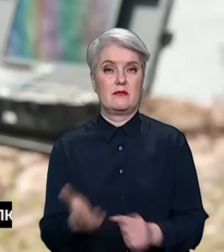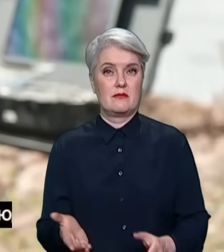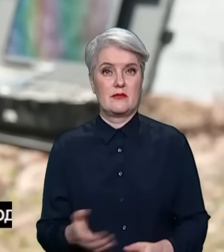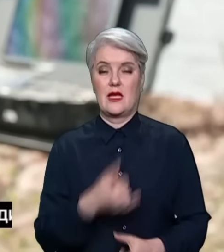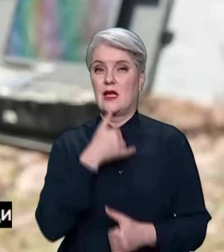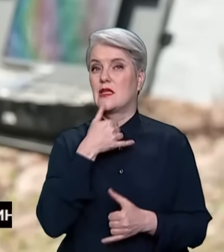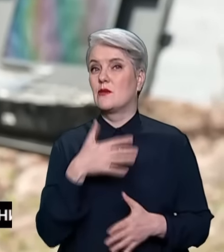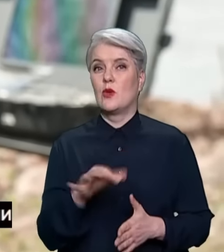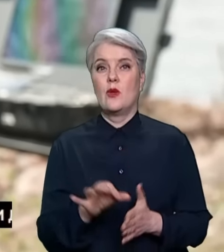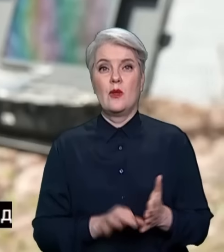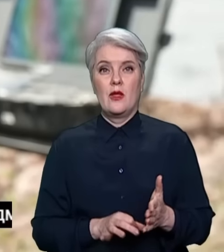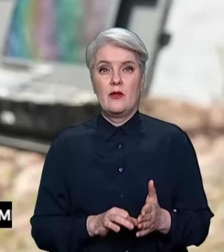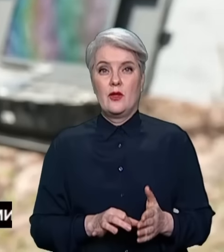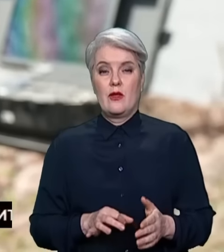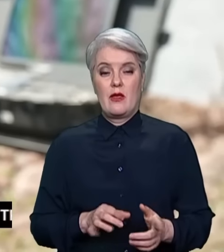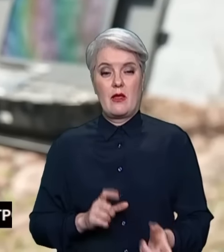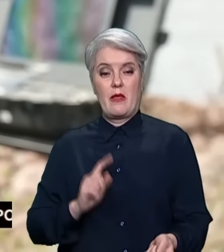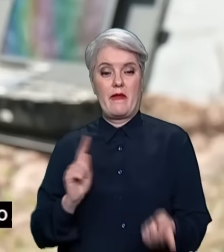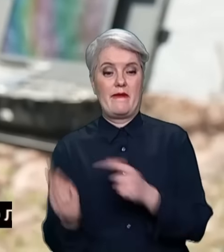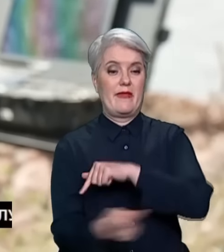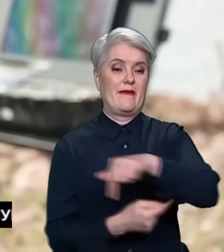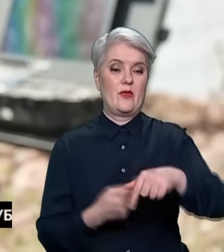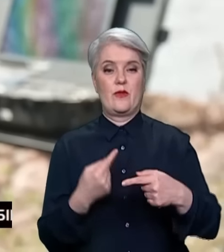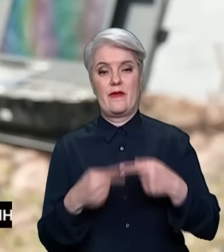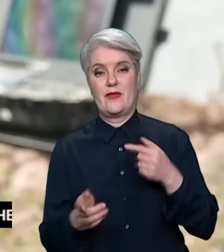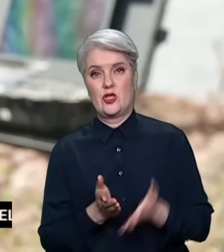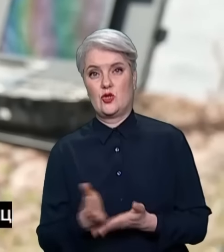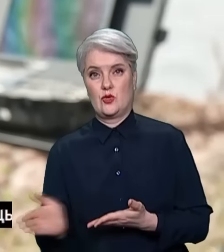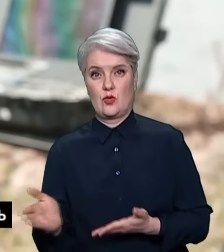його неможливо моментально відвернути в іншу сторону.